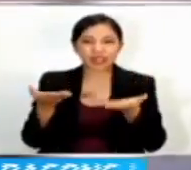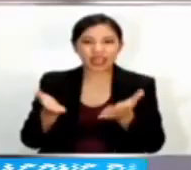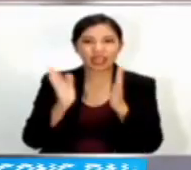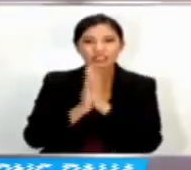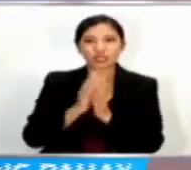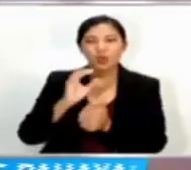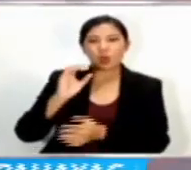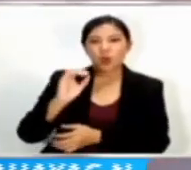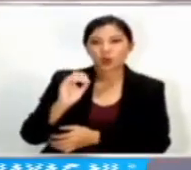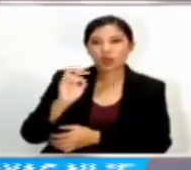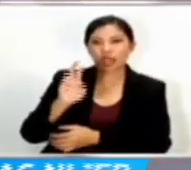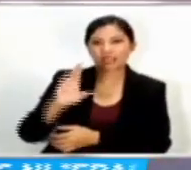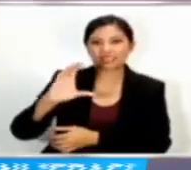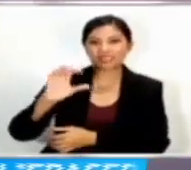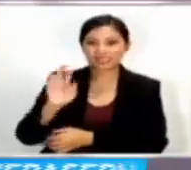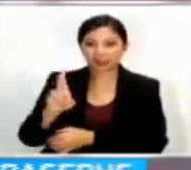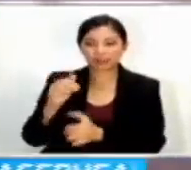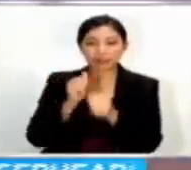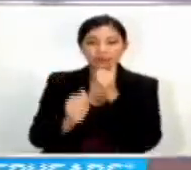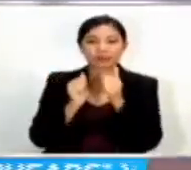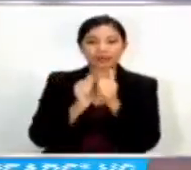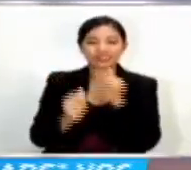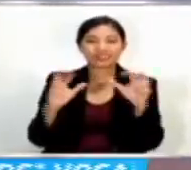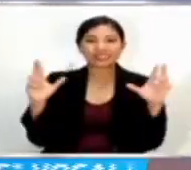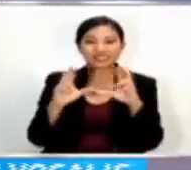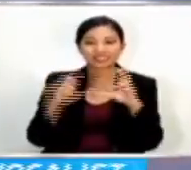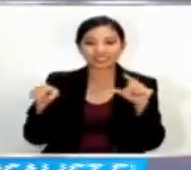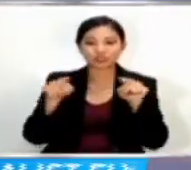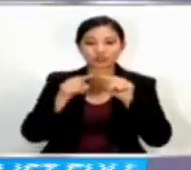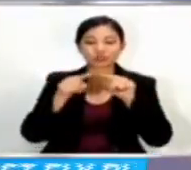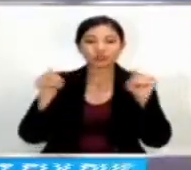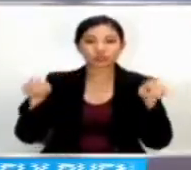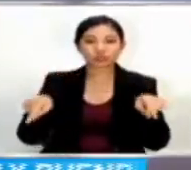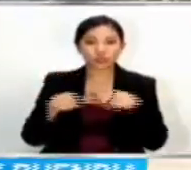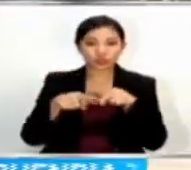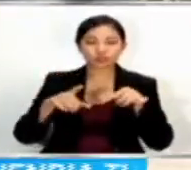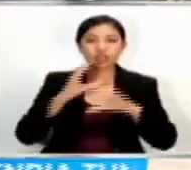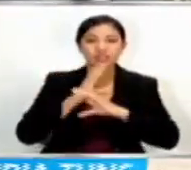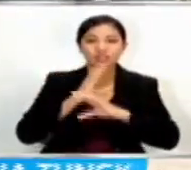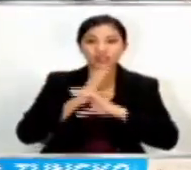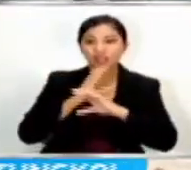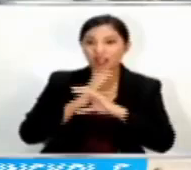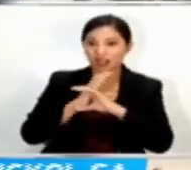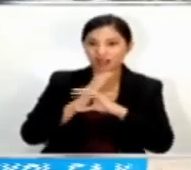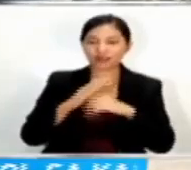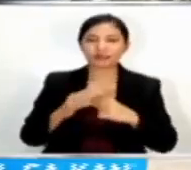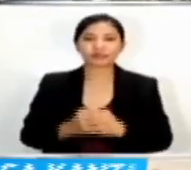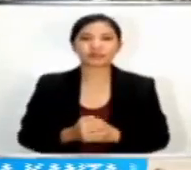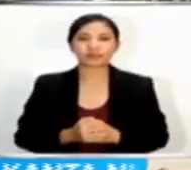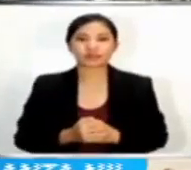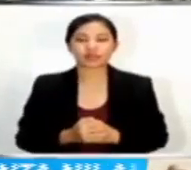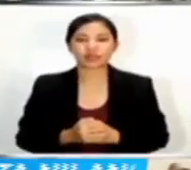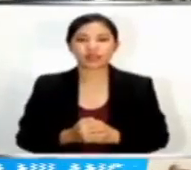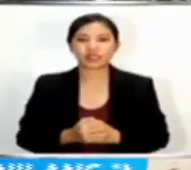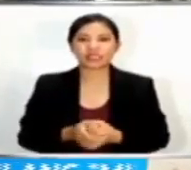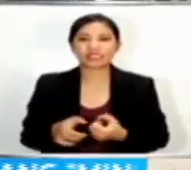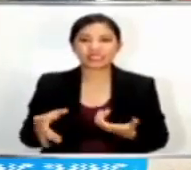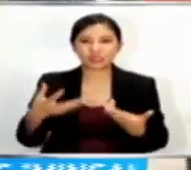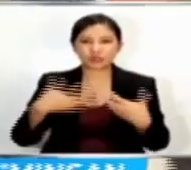sasakyan na siyang inaagaw ng babae sa video. Ang sabi daw po niya is, yung wallet po niya is nawala,